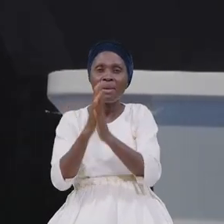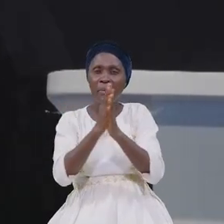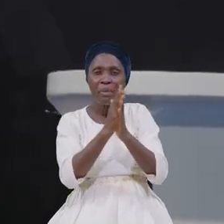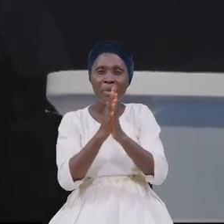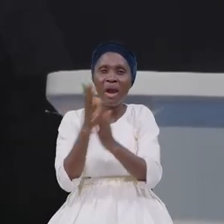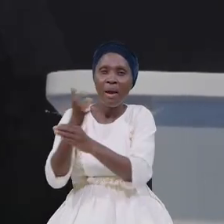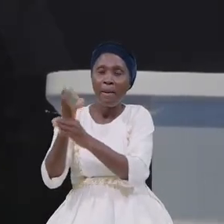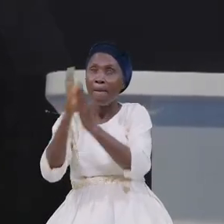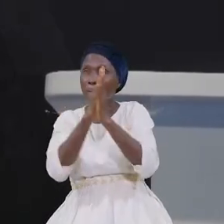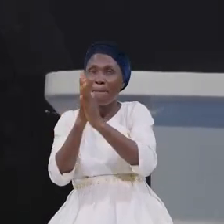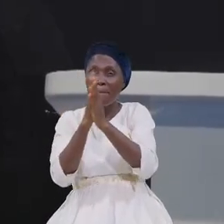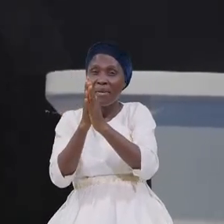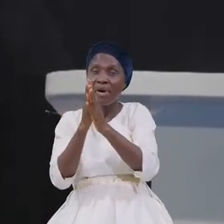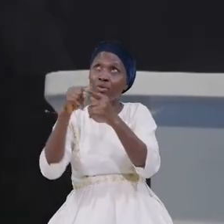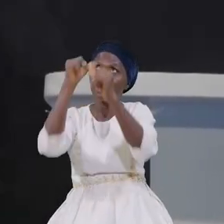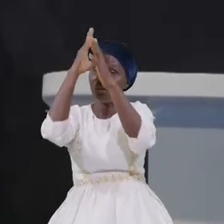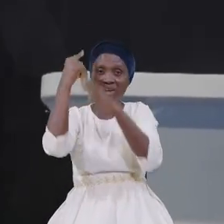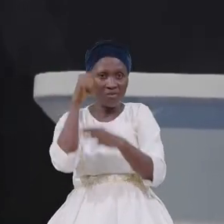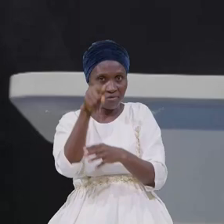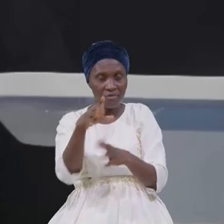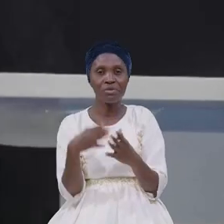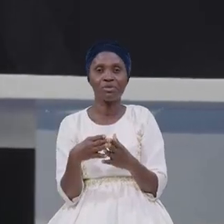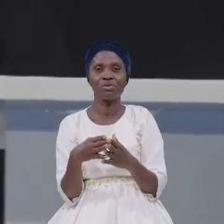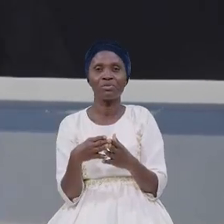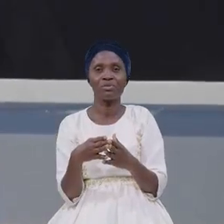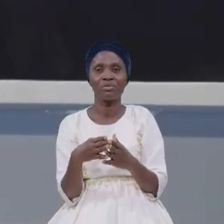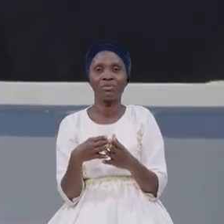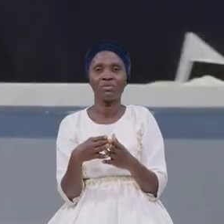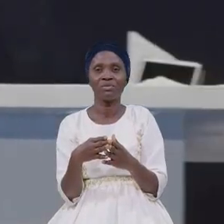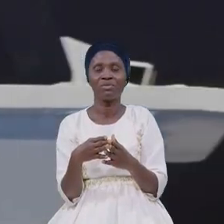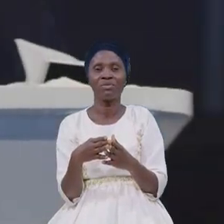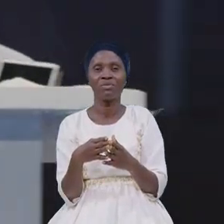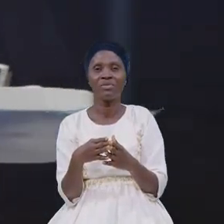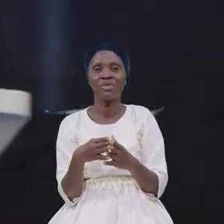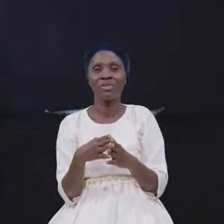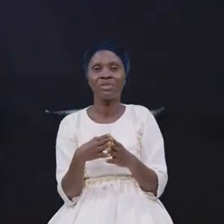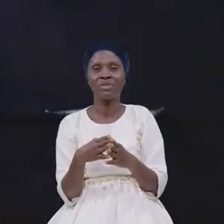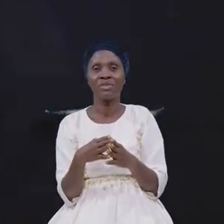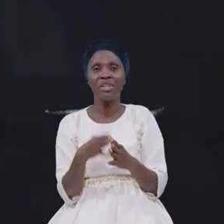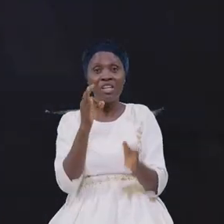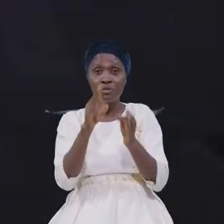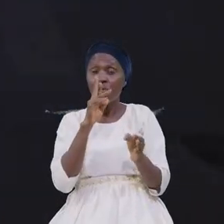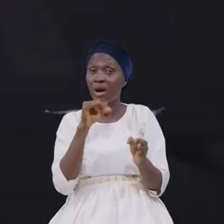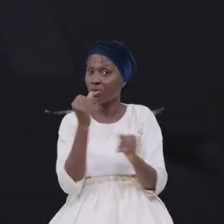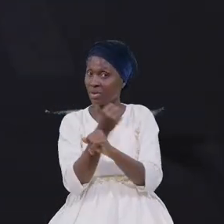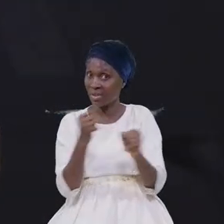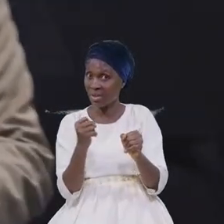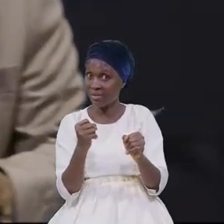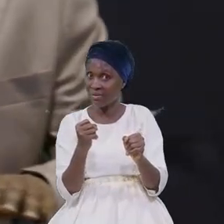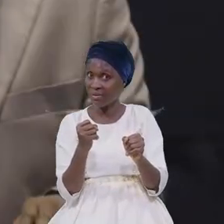pour vous, il prie pour vous. Si vous n'êtes pas encore sauvé, il prie disant, Seigneur, Papa,